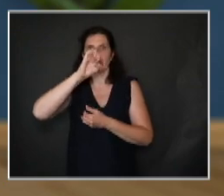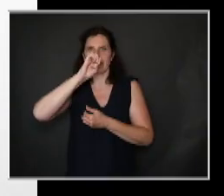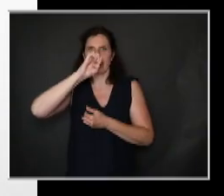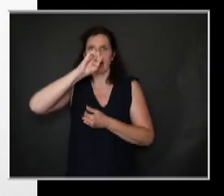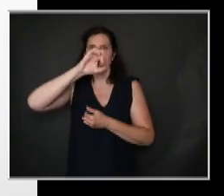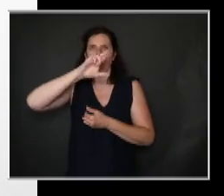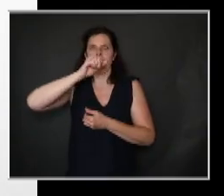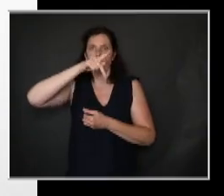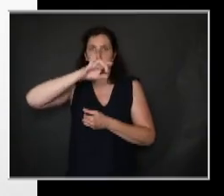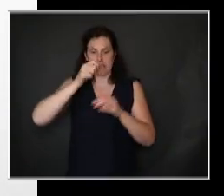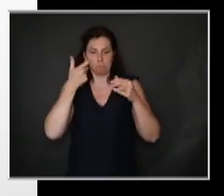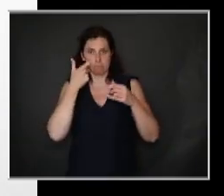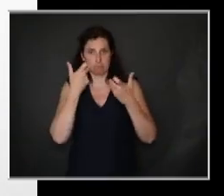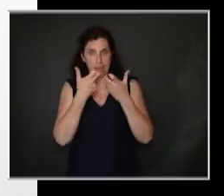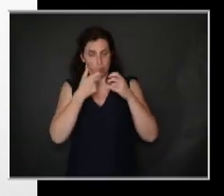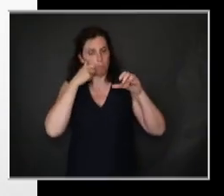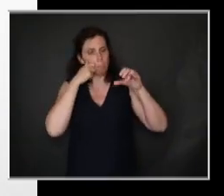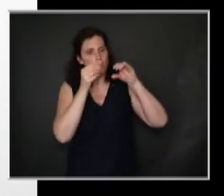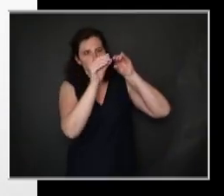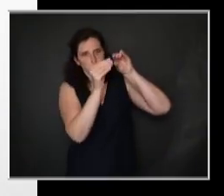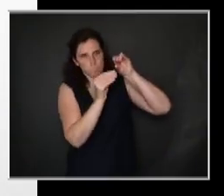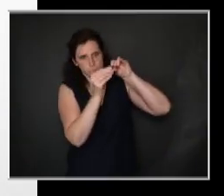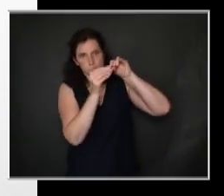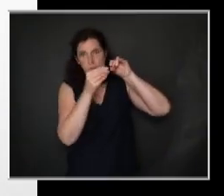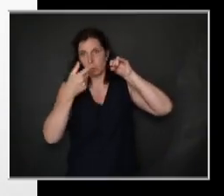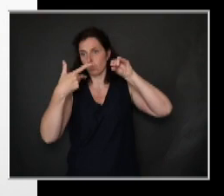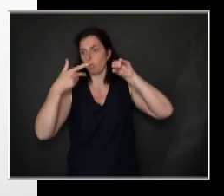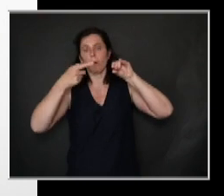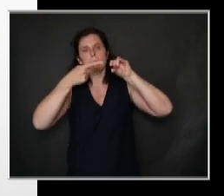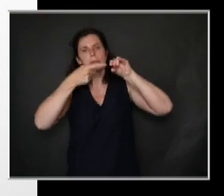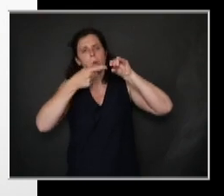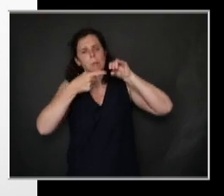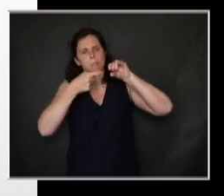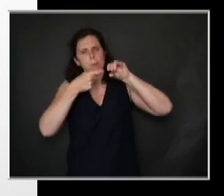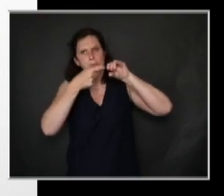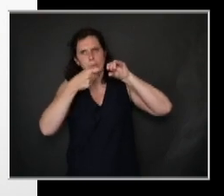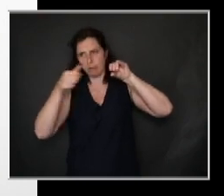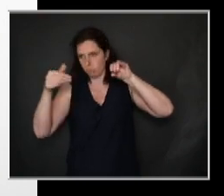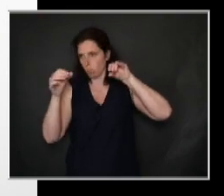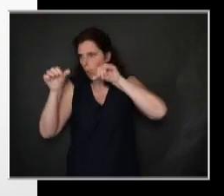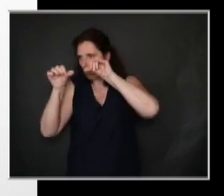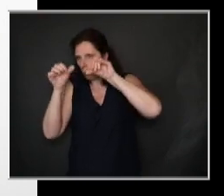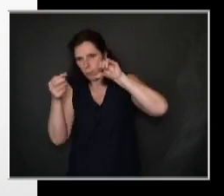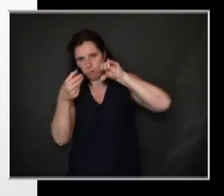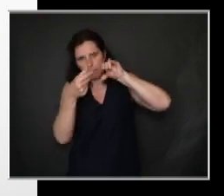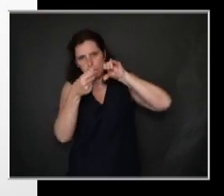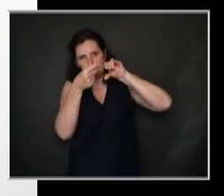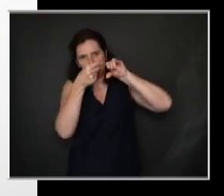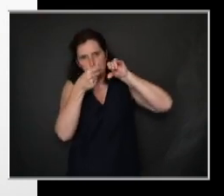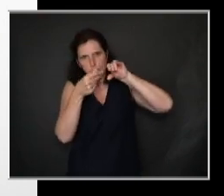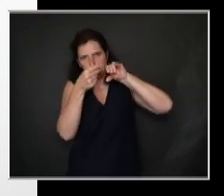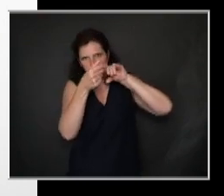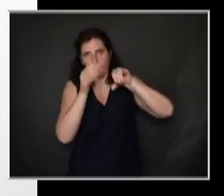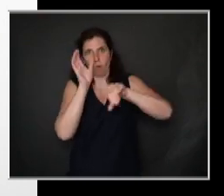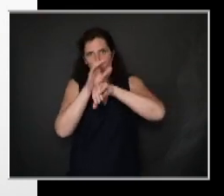peau, avec un petit pistolet à répétition, là, des substances qui ont un effet antalgique, anti-inflammatoire